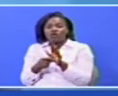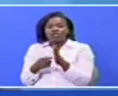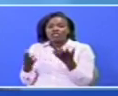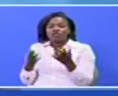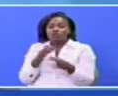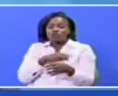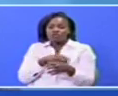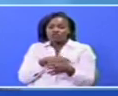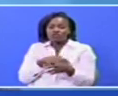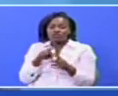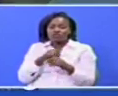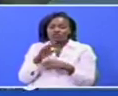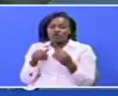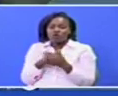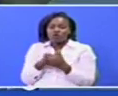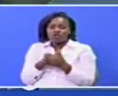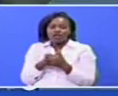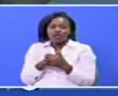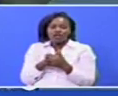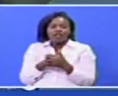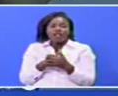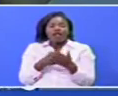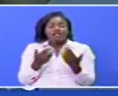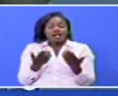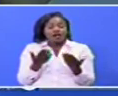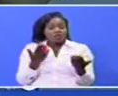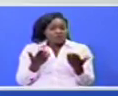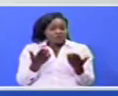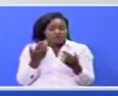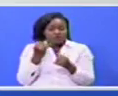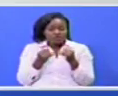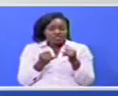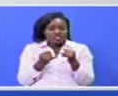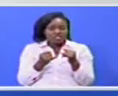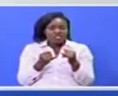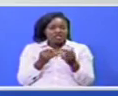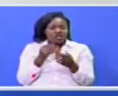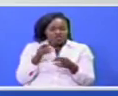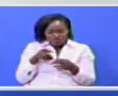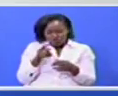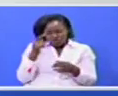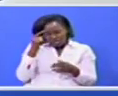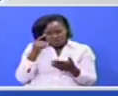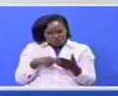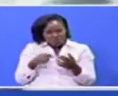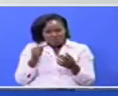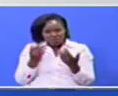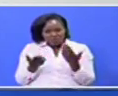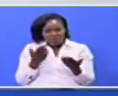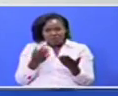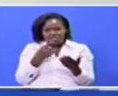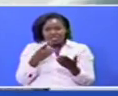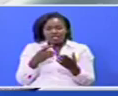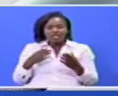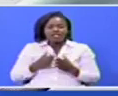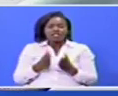kwa mambo mengine. Kumalizia labda Pius Masai, upande wenu labda ni mambo gani mnaweza kuambia wananchi wakati msimu huu kama